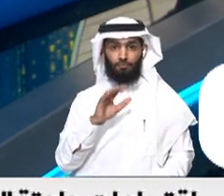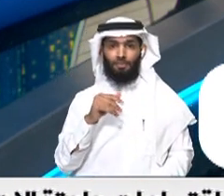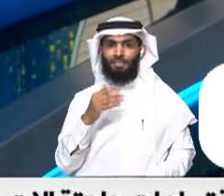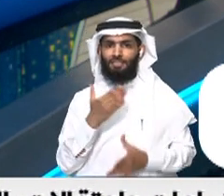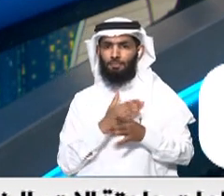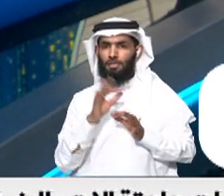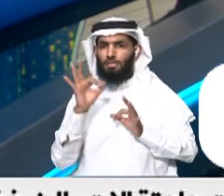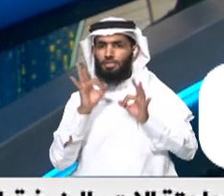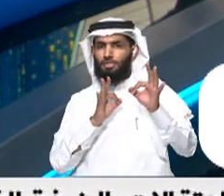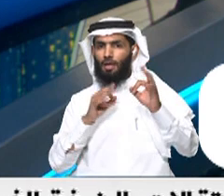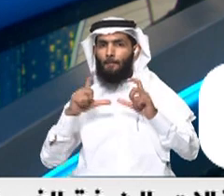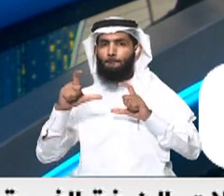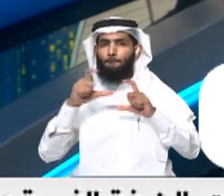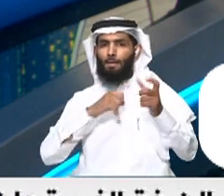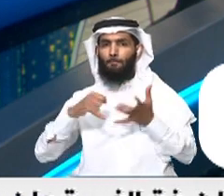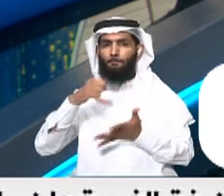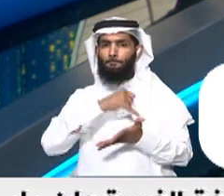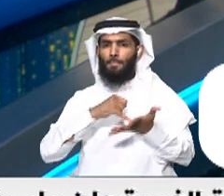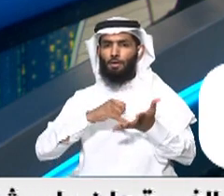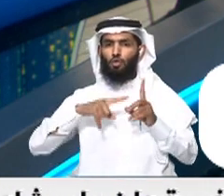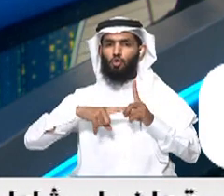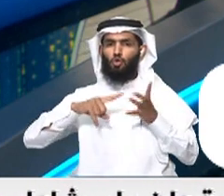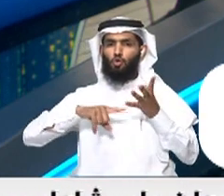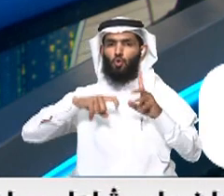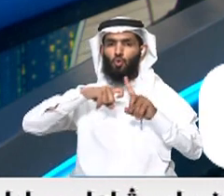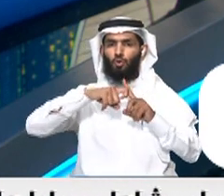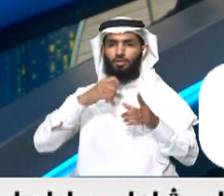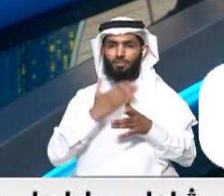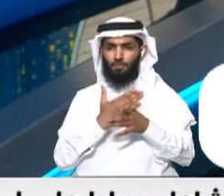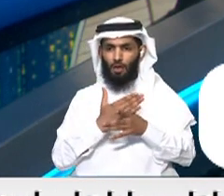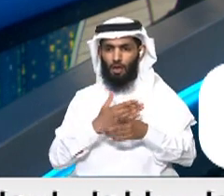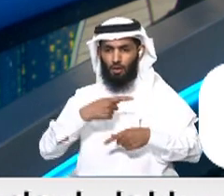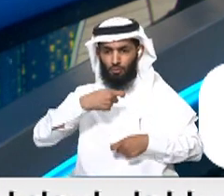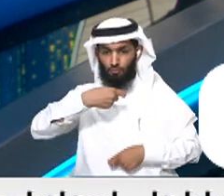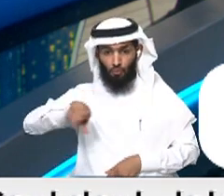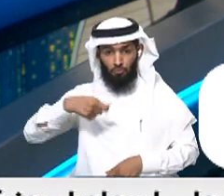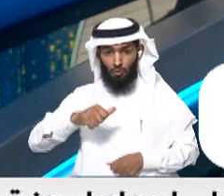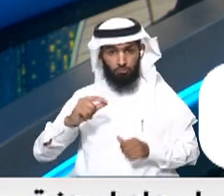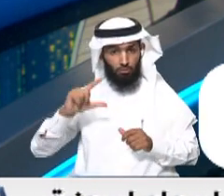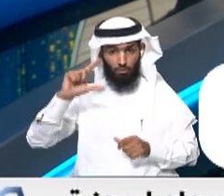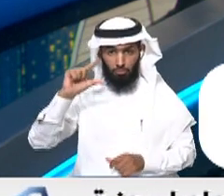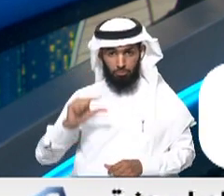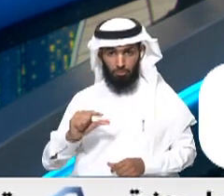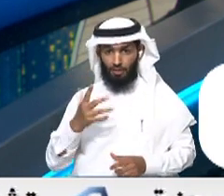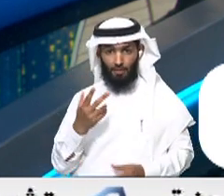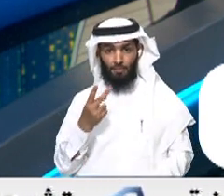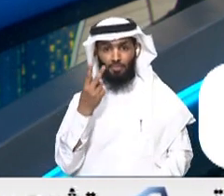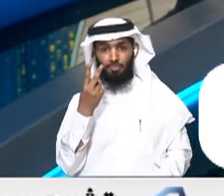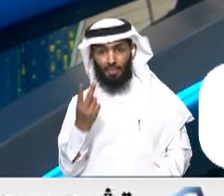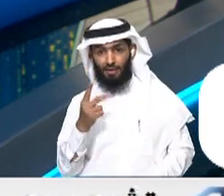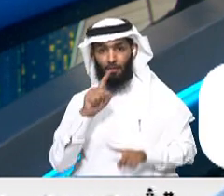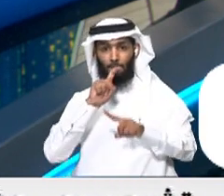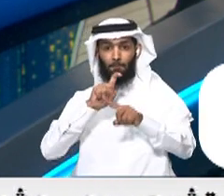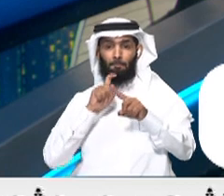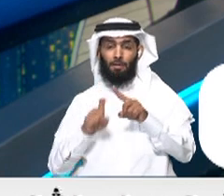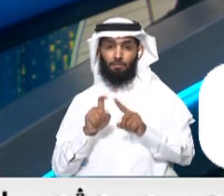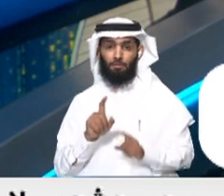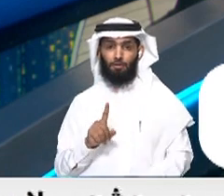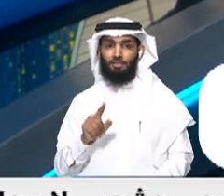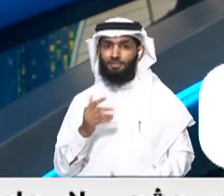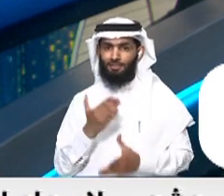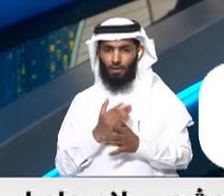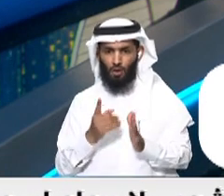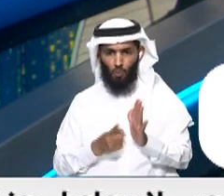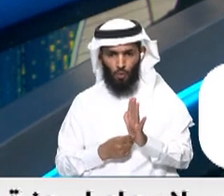النقدية للبنك المركزي بعد انحسار مستويات التضخم للشهر الماضي إلى مستوى 2%، وذلك لأول